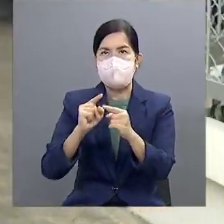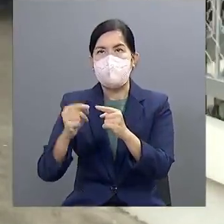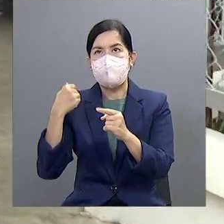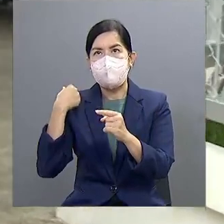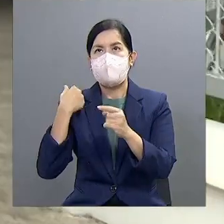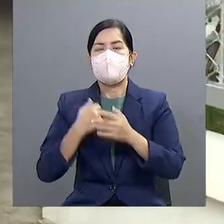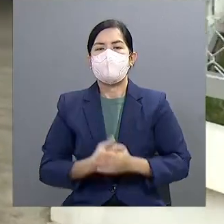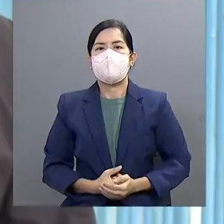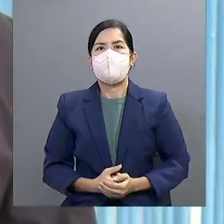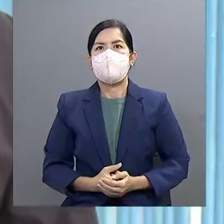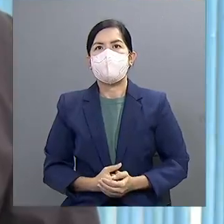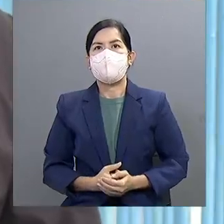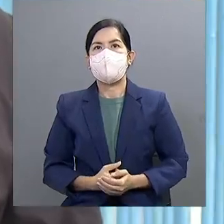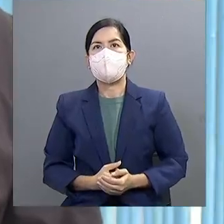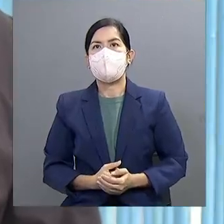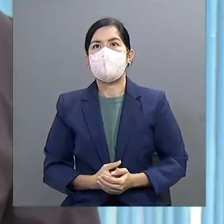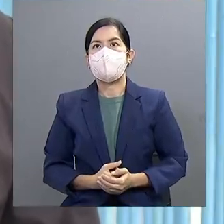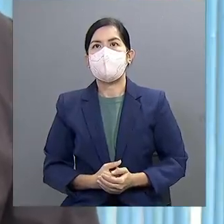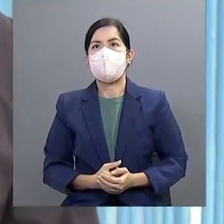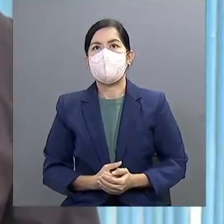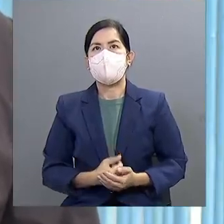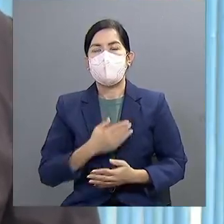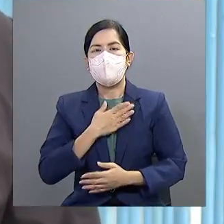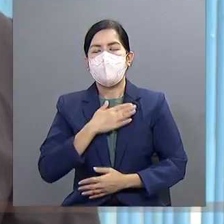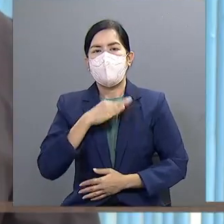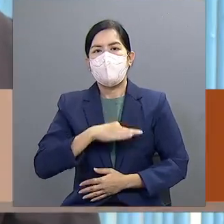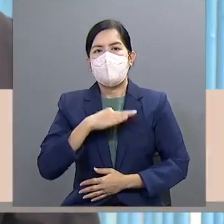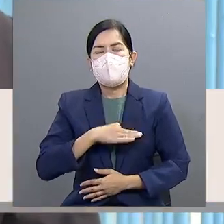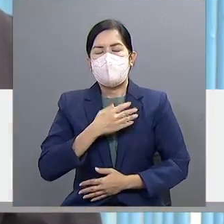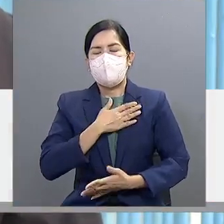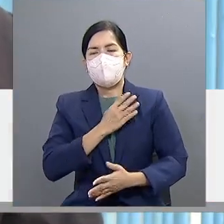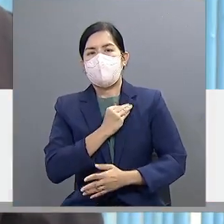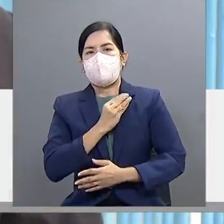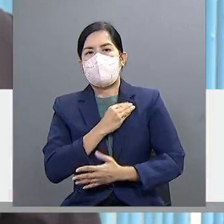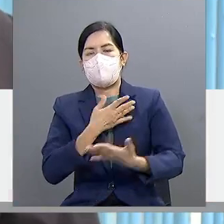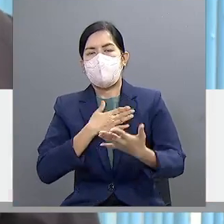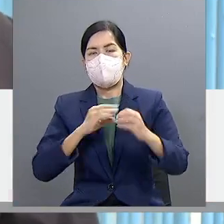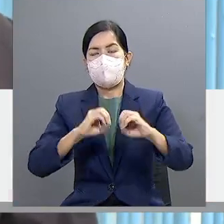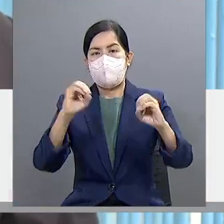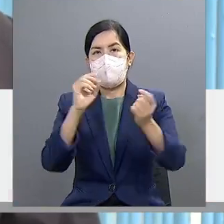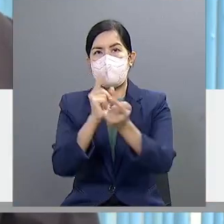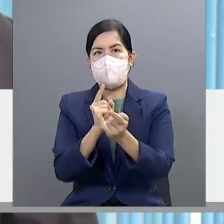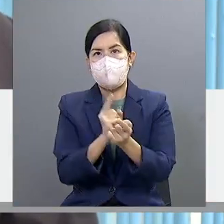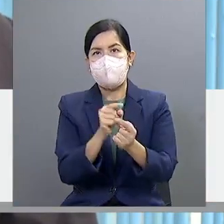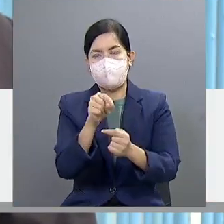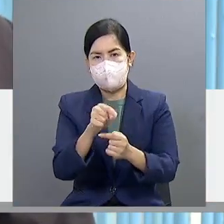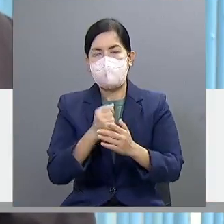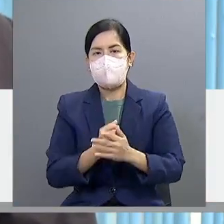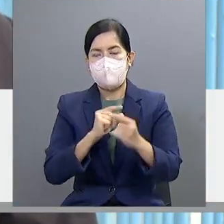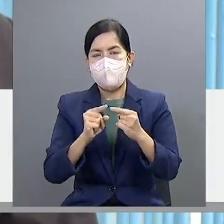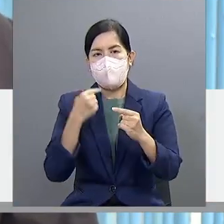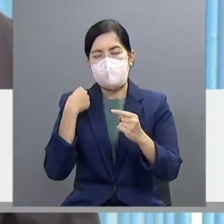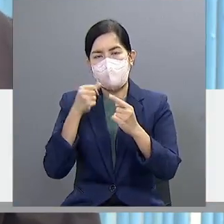างช็อกตกใจเราหลายๆอย่างเราไม่เคยเห็นมาก่อนครับผมแต่ว่าทุกวันที่ผ่านไปมันก็ง่าย